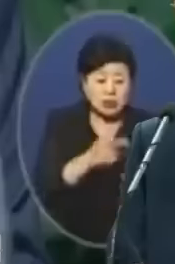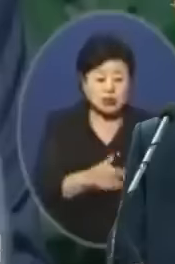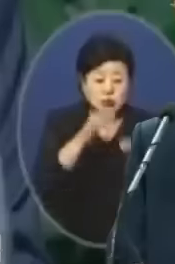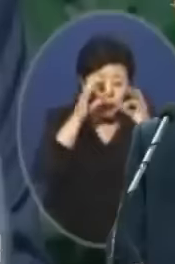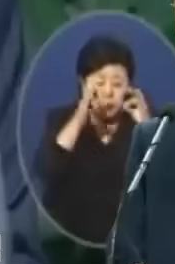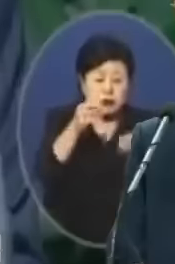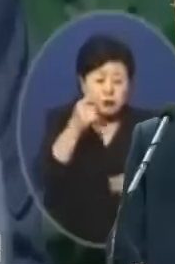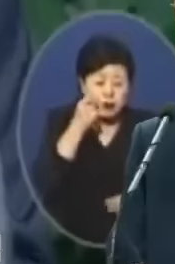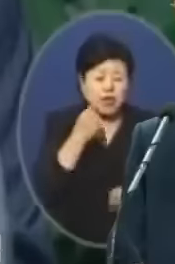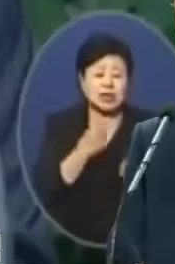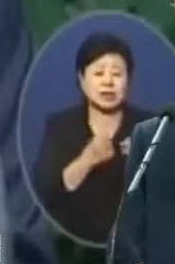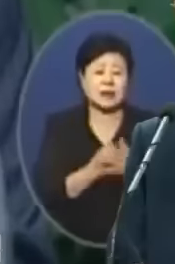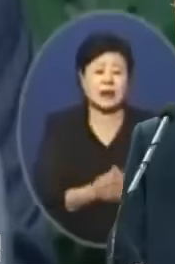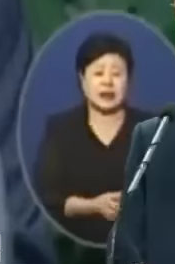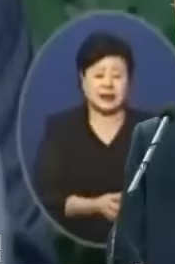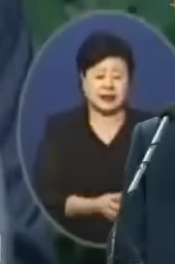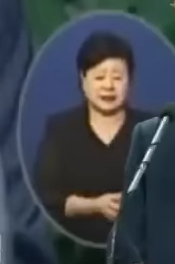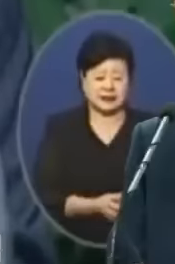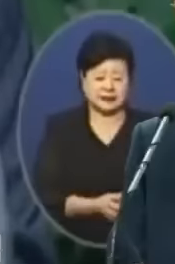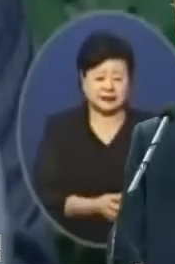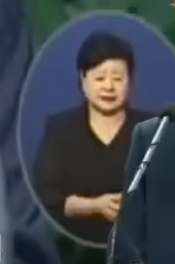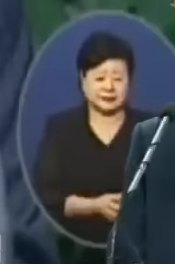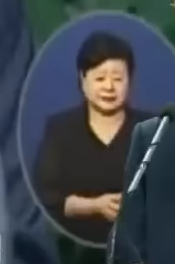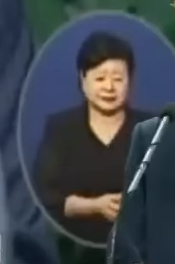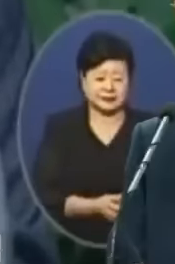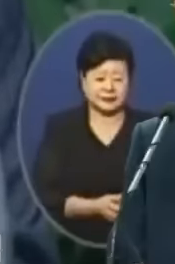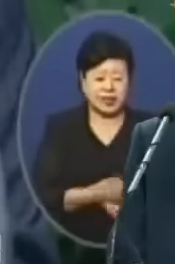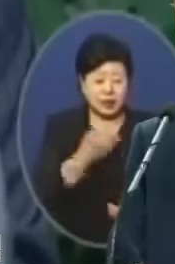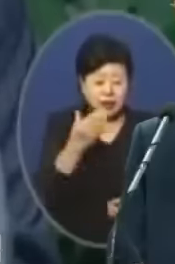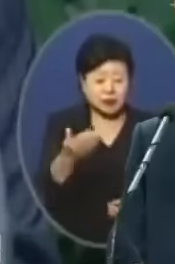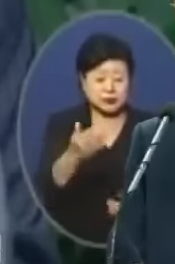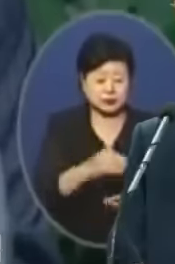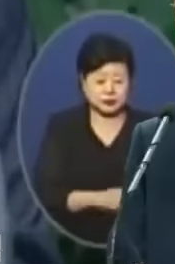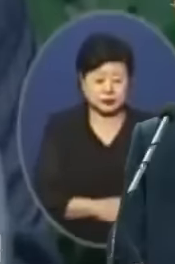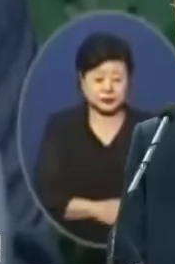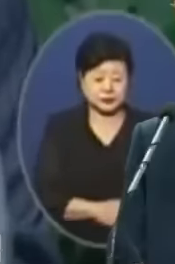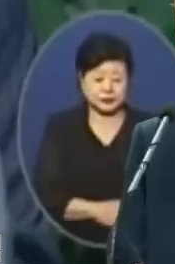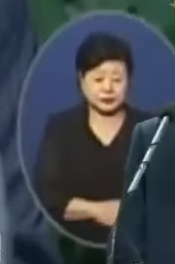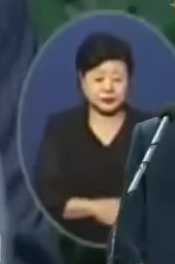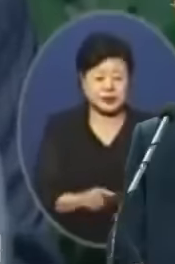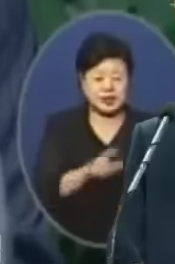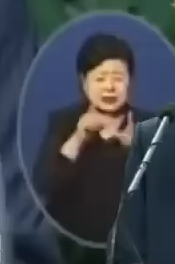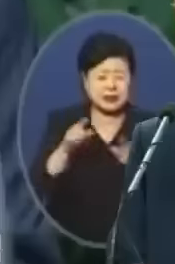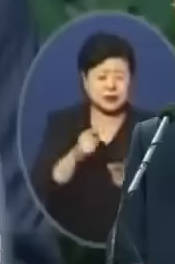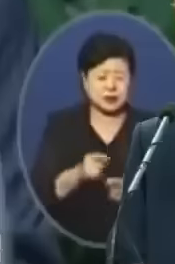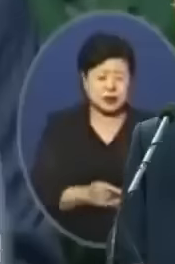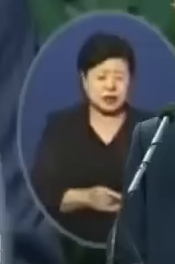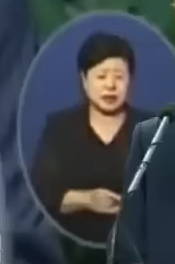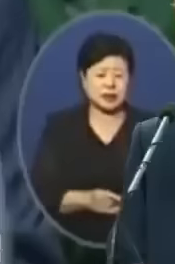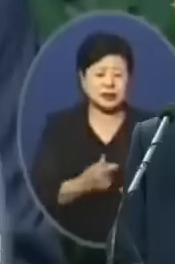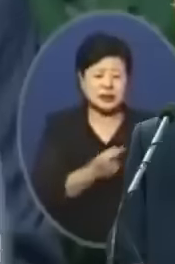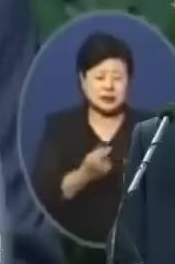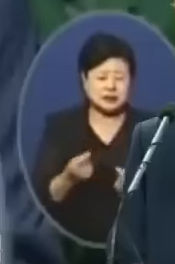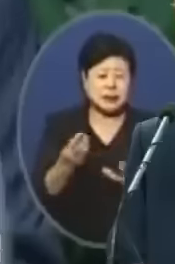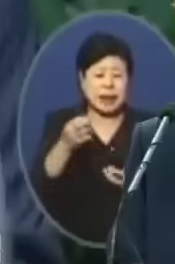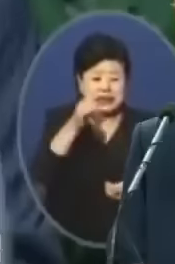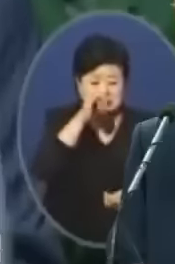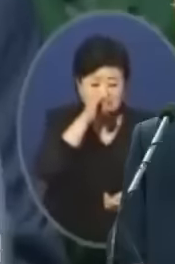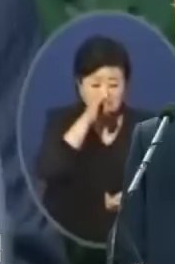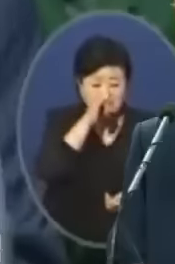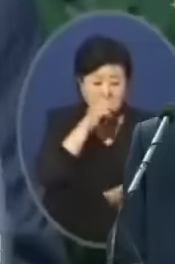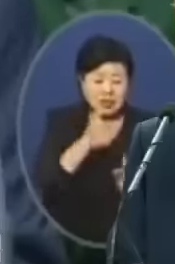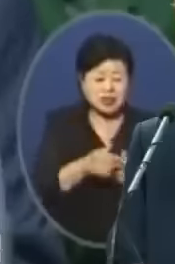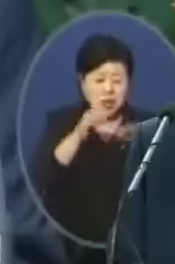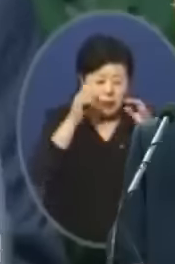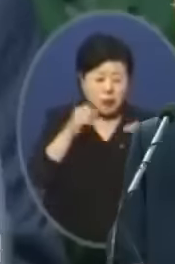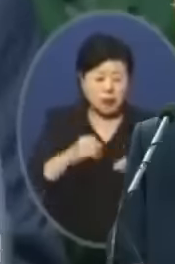예수님을 못 보았습니다. 여러분도 그렇게 생활할 때가 많지요. 예수님이